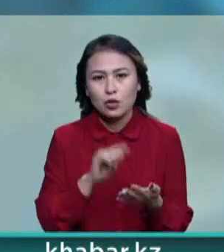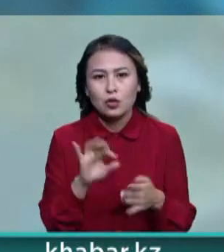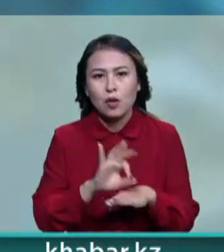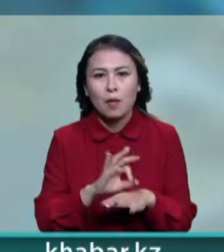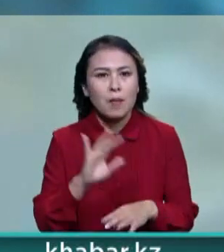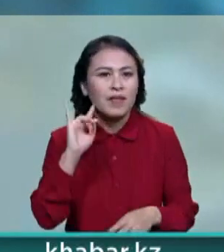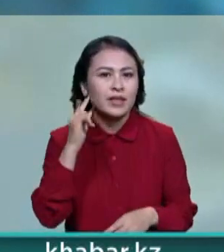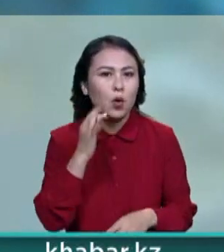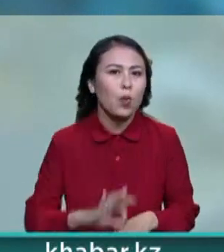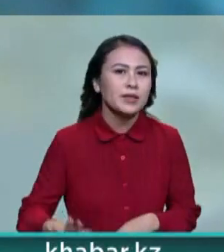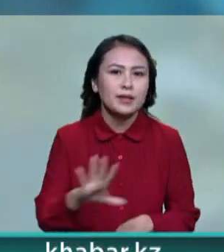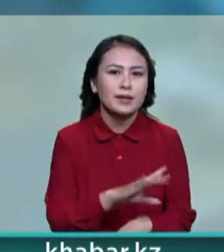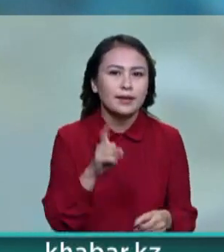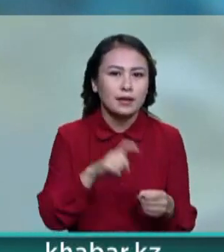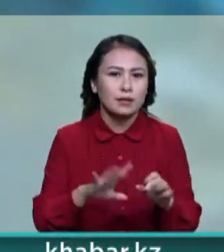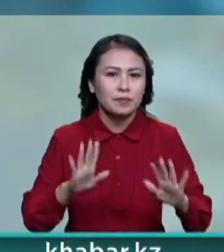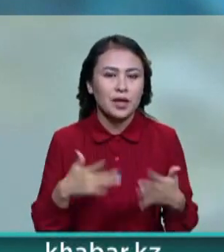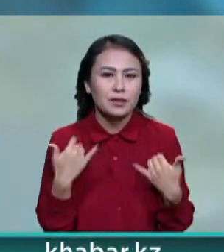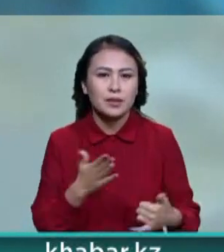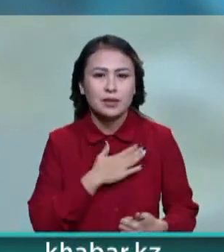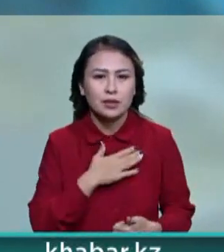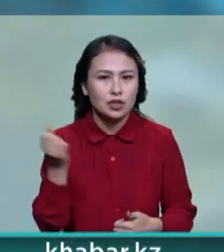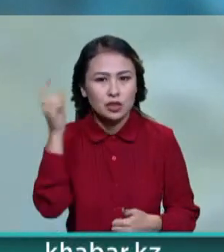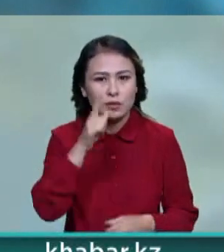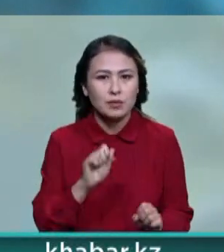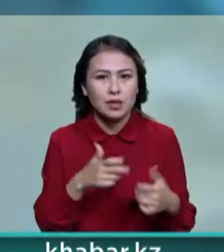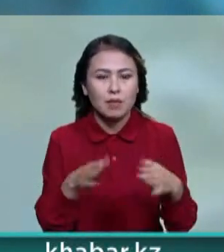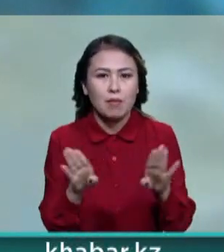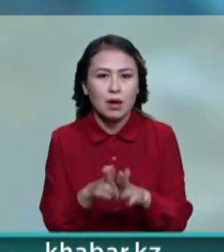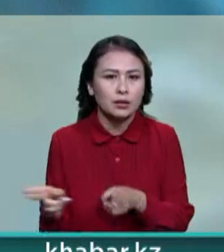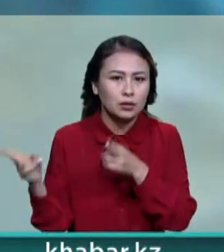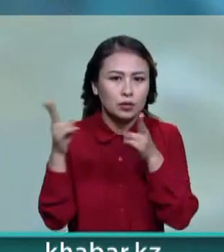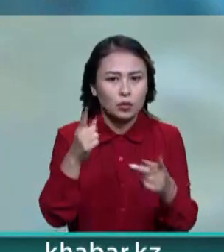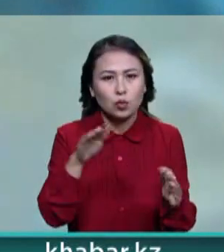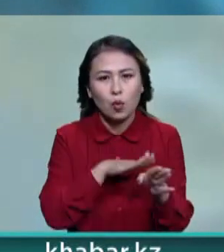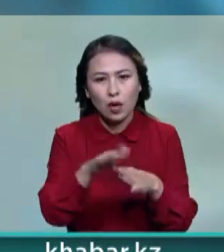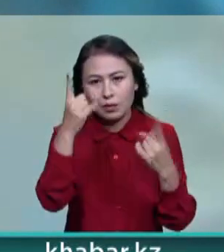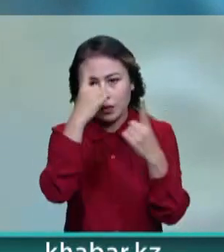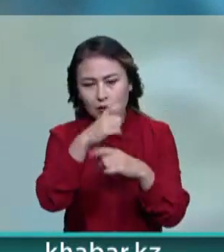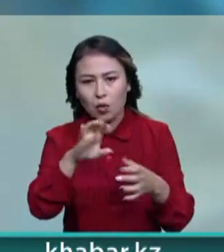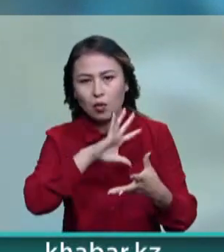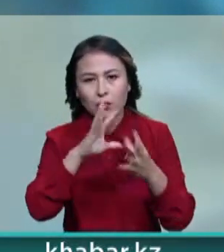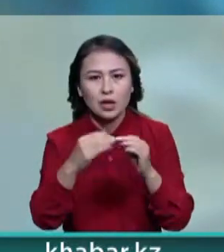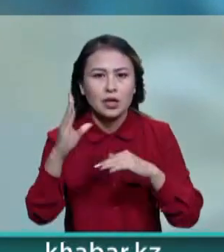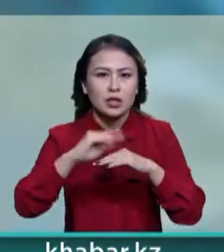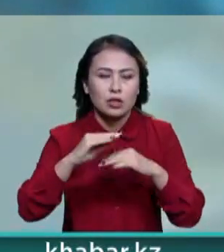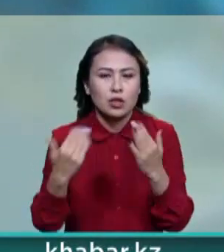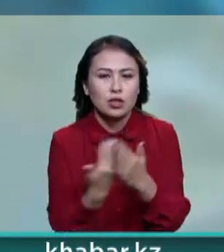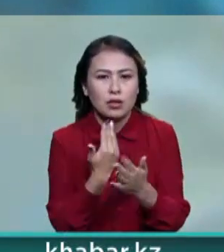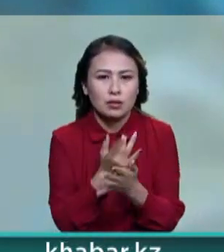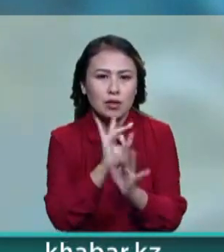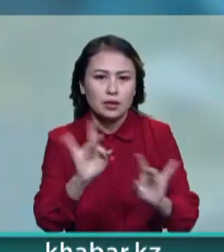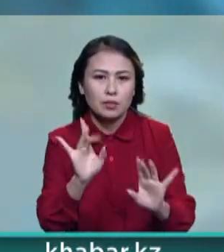Құс тұмауы Павлодар облысында да тіркелді. Қазір біздің тілшілеріміз елді мекенге бағыт алды. Толық ақпаратты әріптестерім